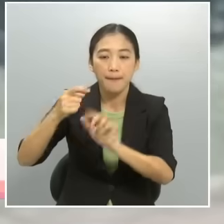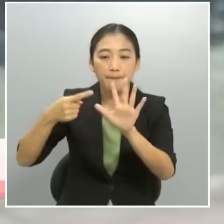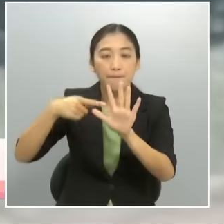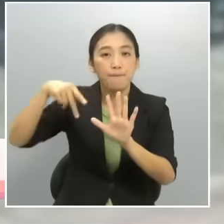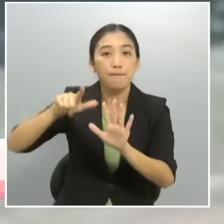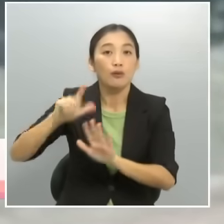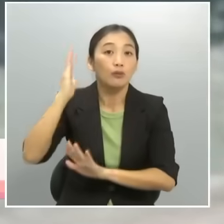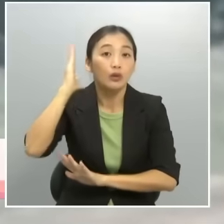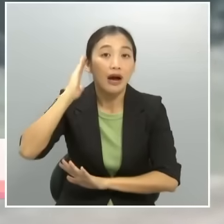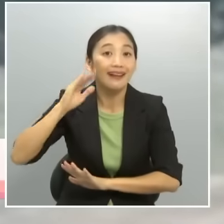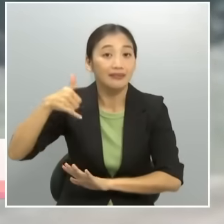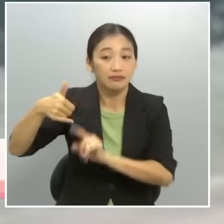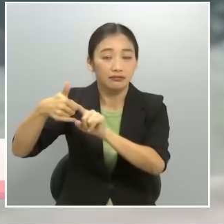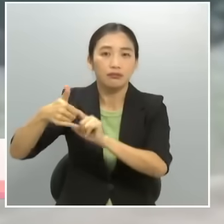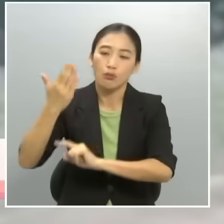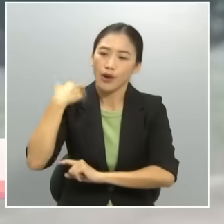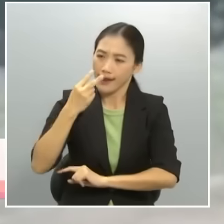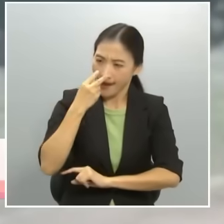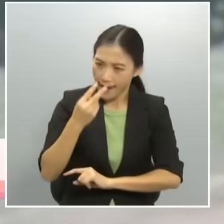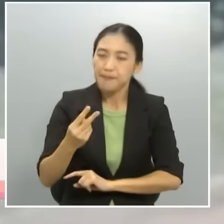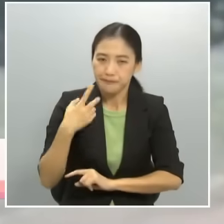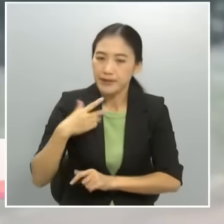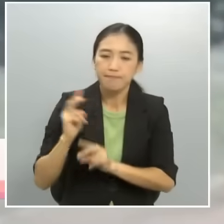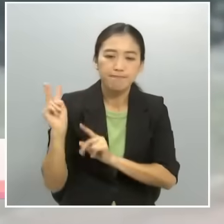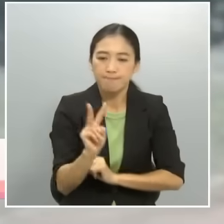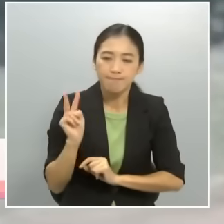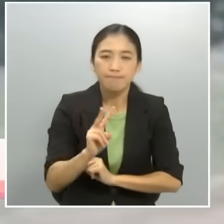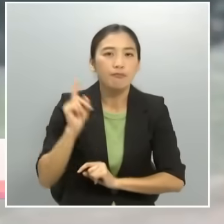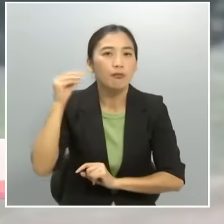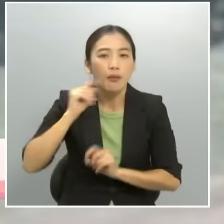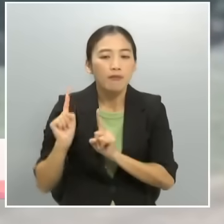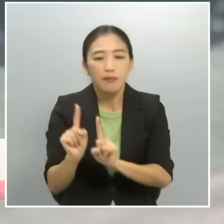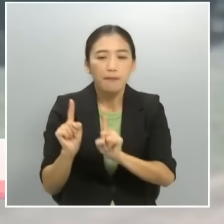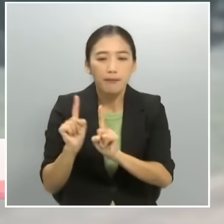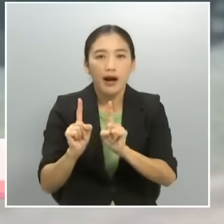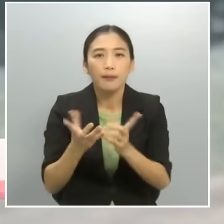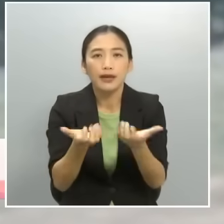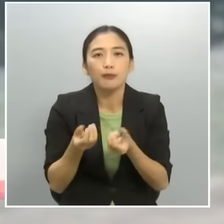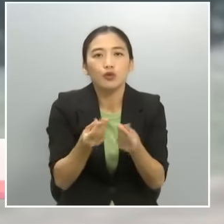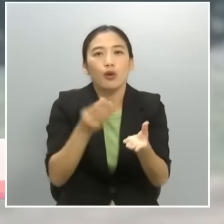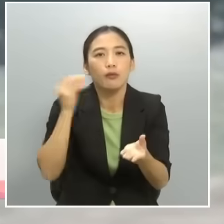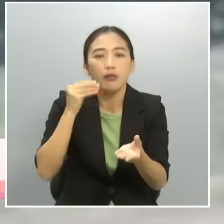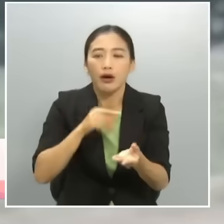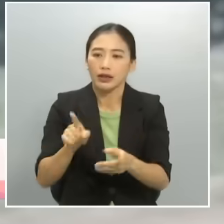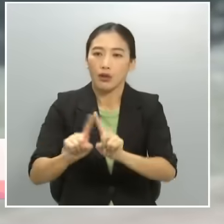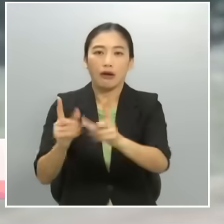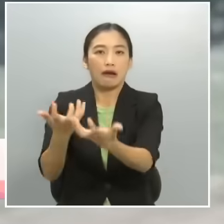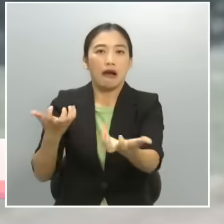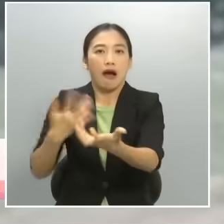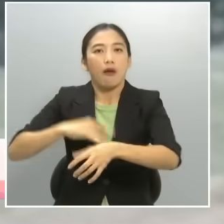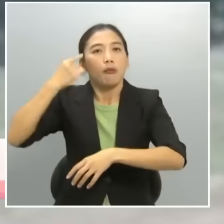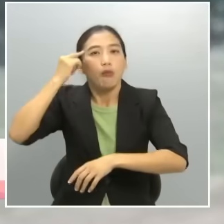ำแต่ครูไม่รู้ว่าเขาทะเลาะกันแล้วก็เลิกกันก็เลยปล่อยให้เด็กกลับไปทีมข่าวโทรคุยกับคุณแม่ของน้องนะ